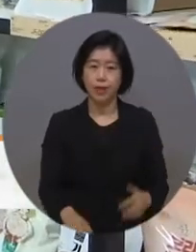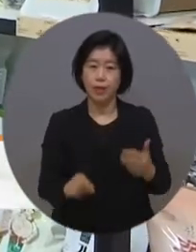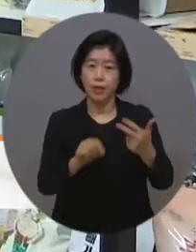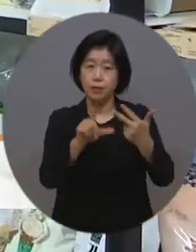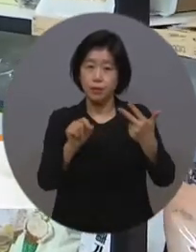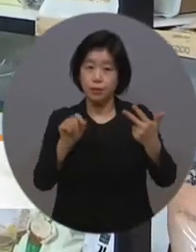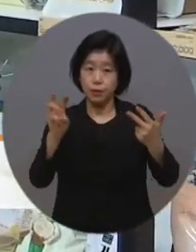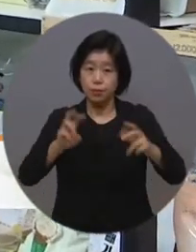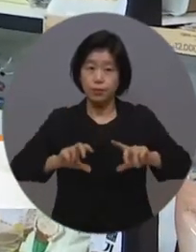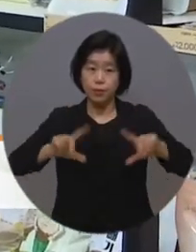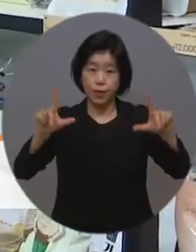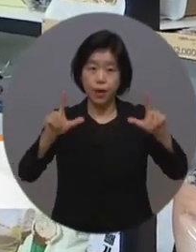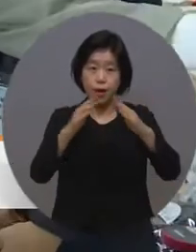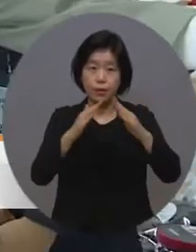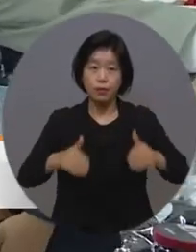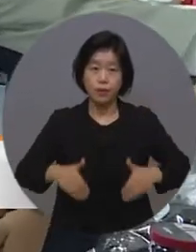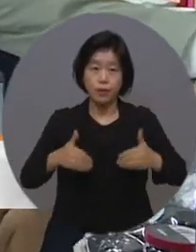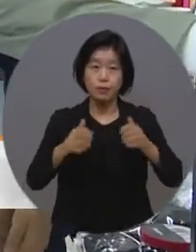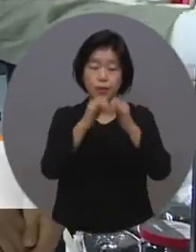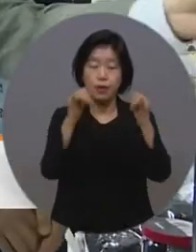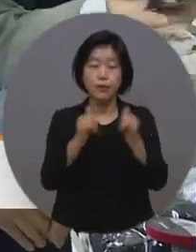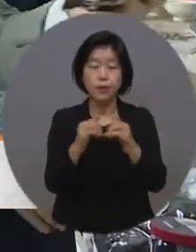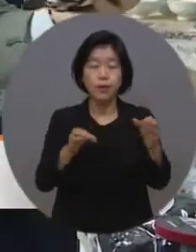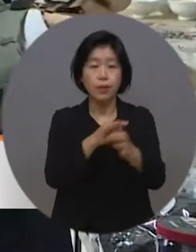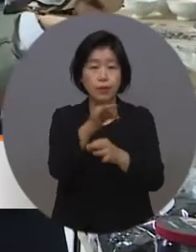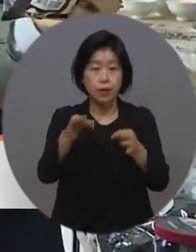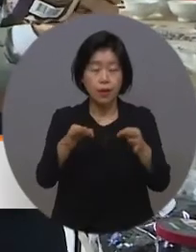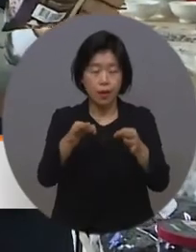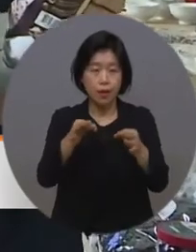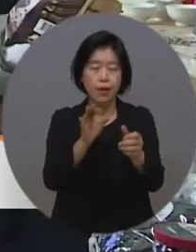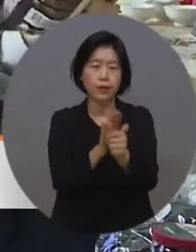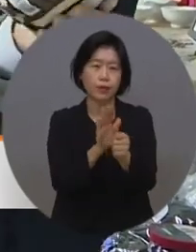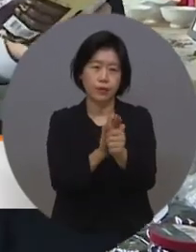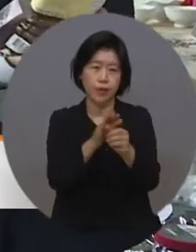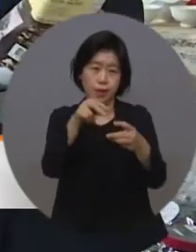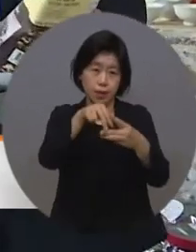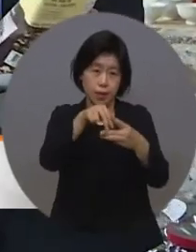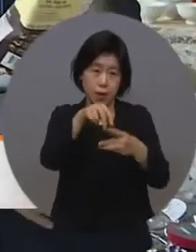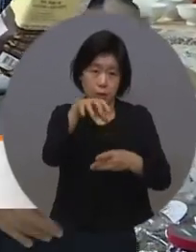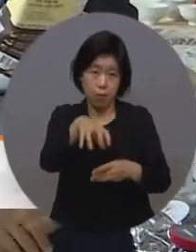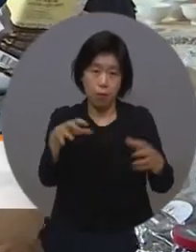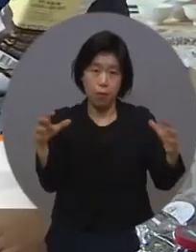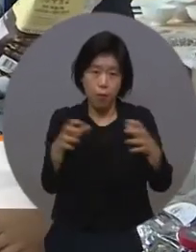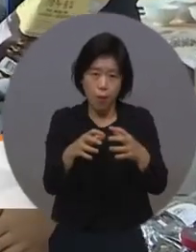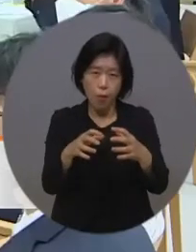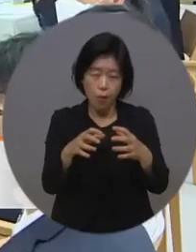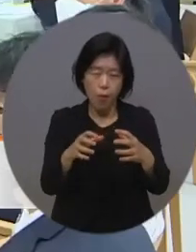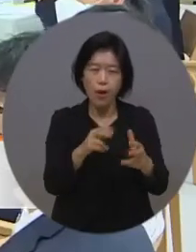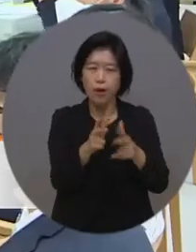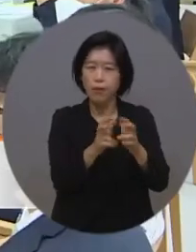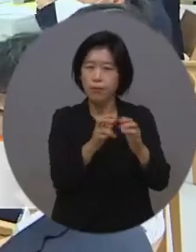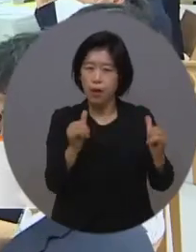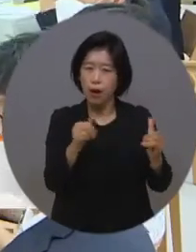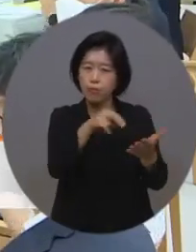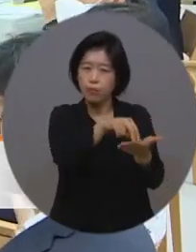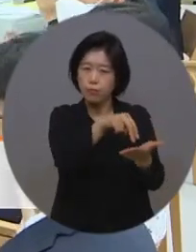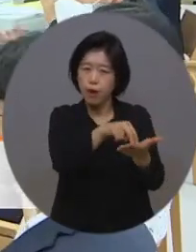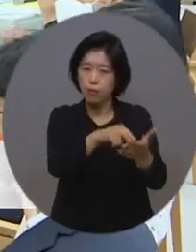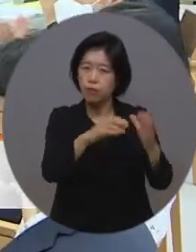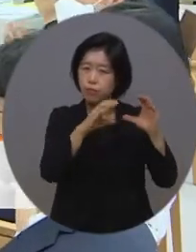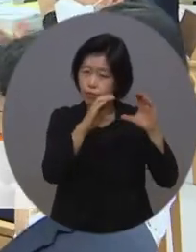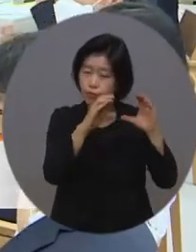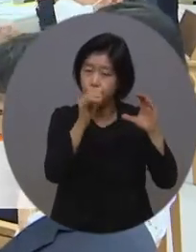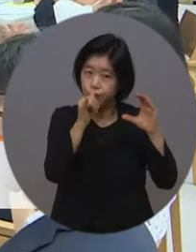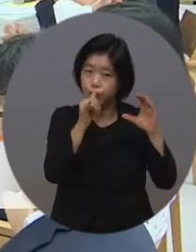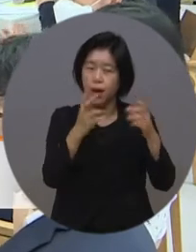사회적 경제 유통 지원센터에서 사회적 경제 기업인들의 정책 제안 등 현장의 의견을 듣고 생활 속 사회적 가치